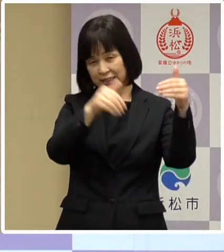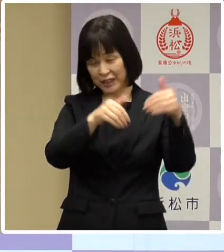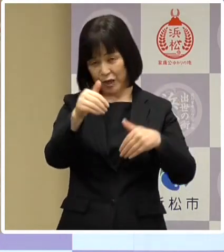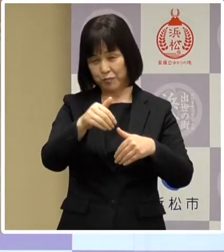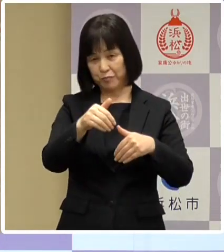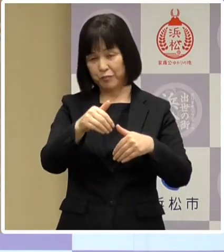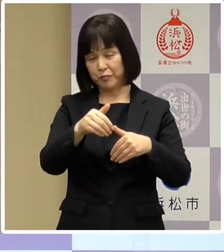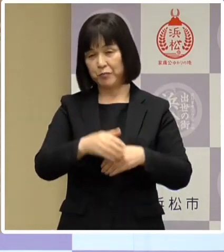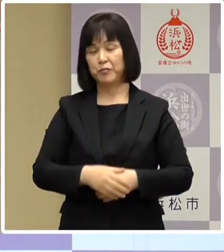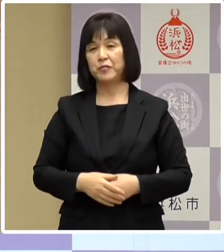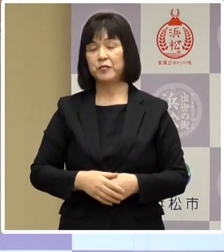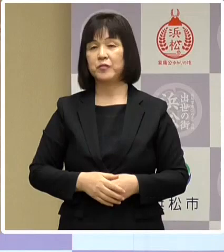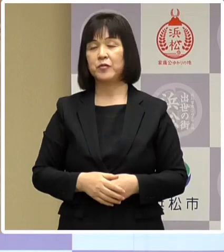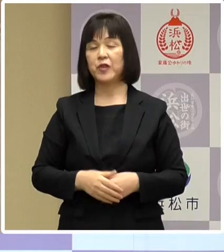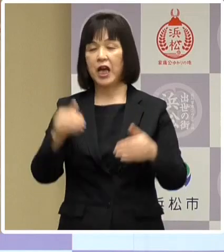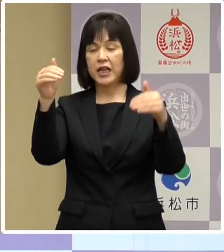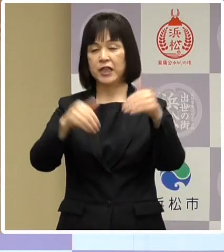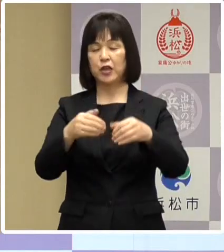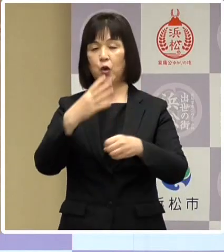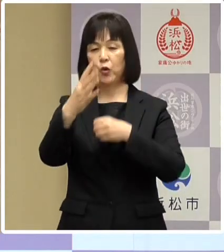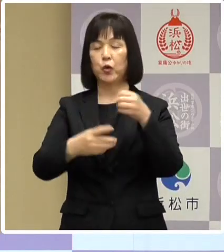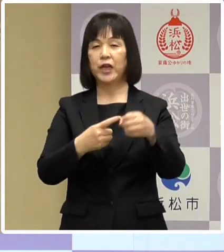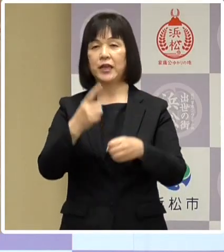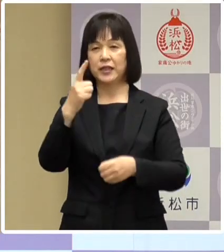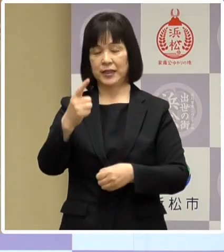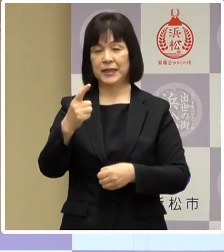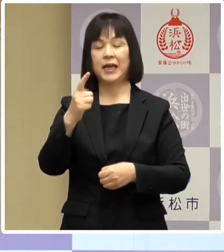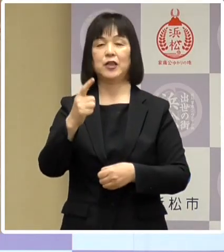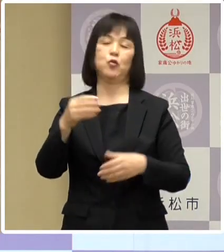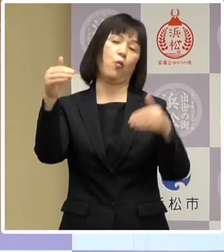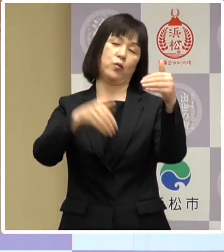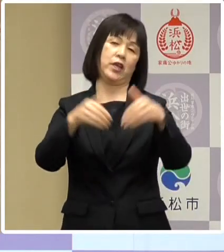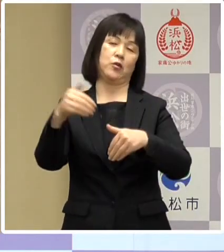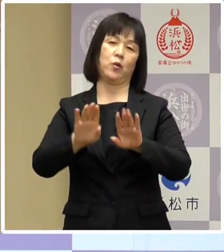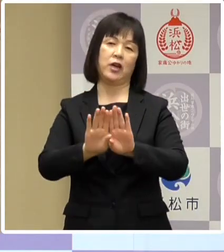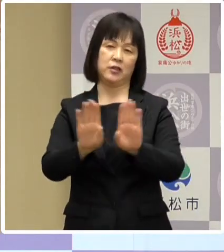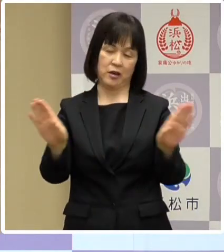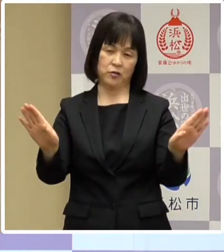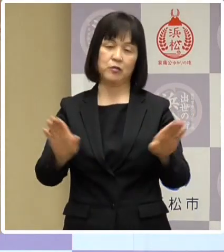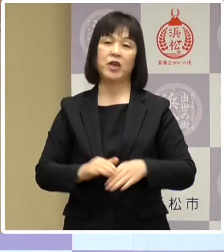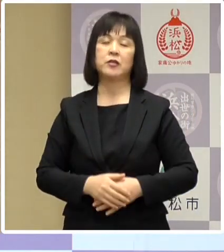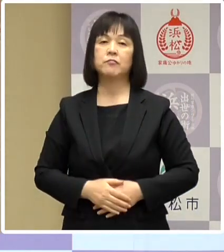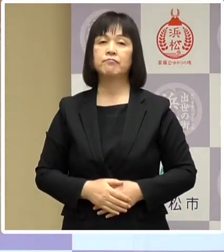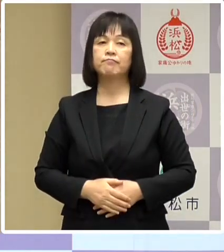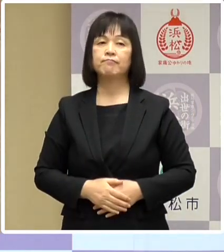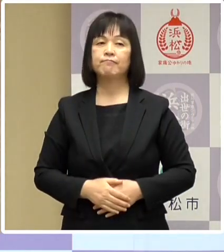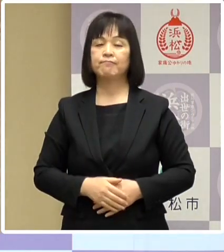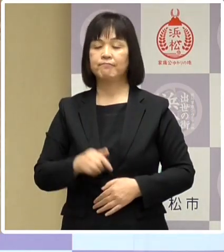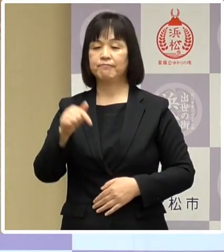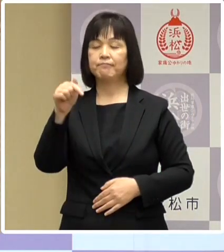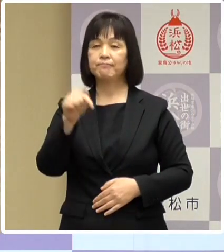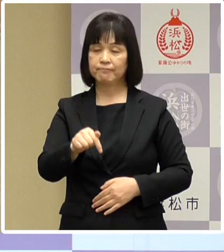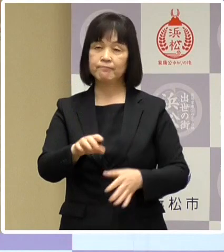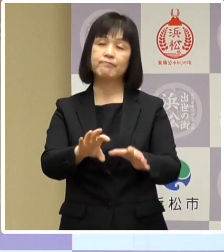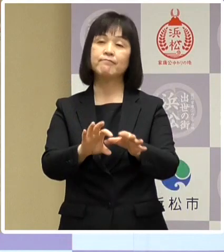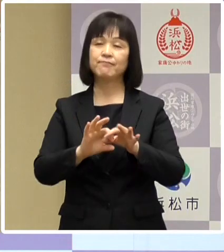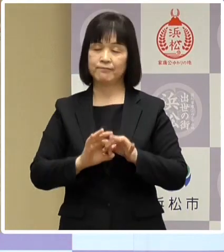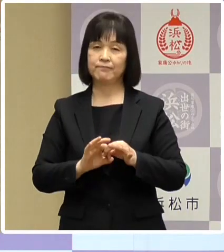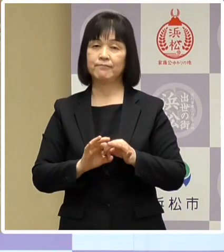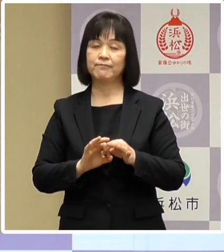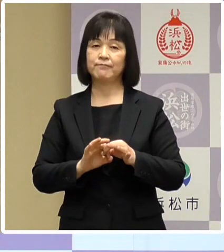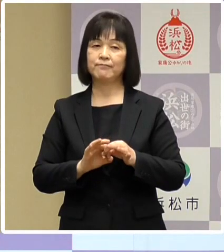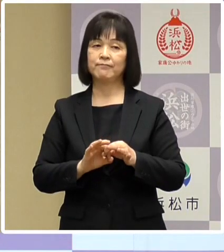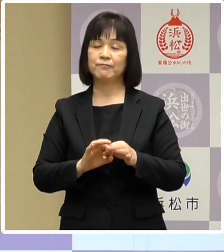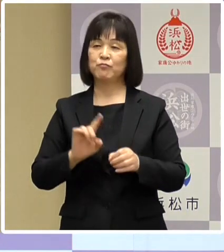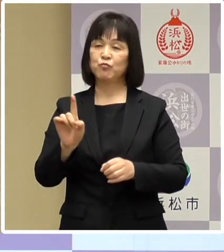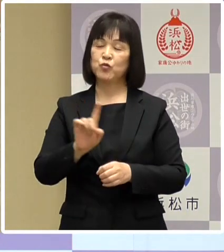の市長市議選のダブル選挙になるわけですけれども、はい、まあ、この選挙を通じて、どうい